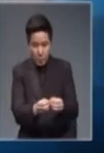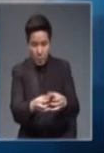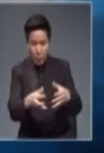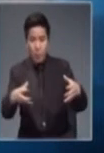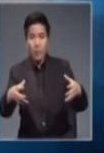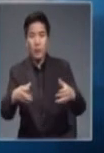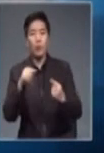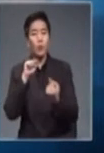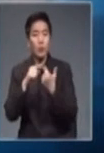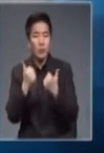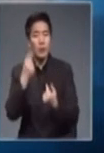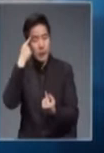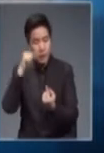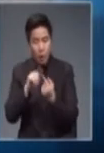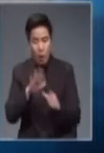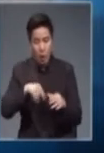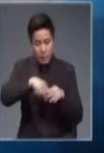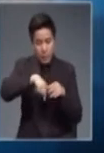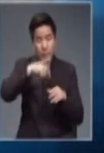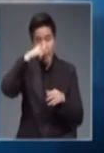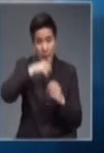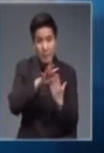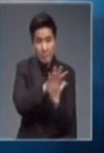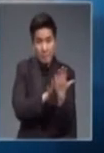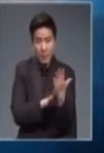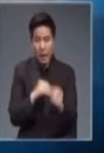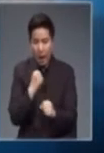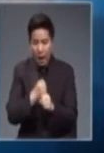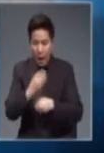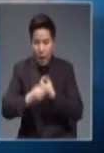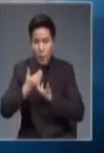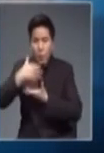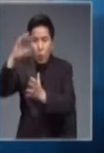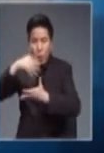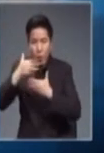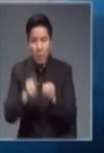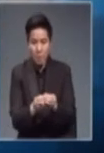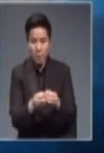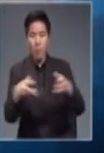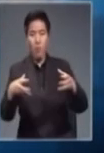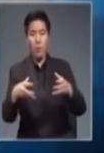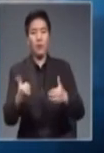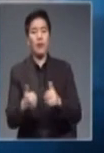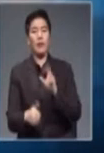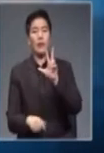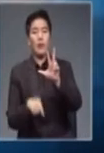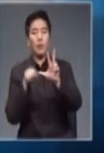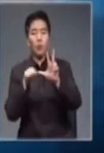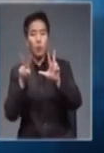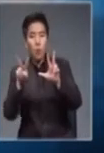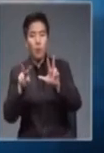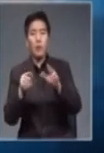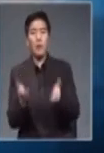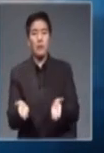ดีขึ้นแล้วนะครับล่าสุดก็มีรายงานผลการจัดอันดับประเทศที่ดีที่สุดในโลกประจำปี2017นะครับของ US News